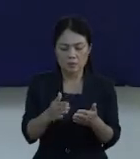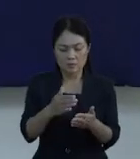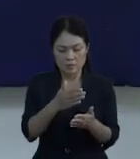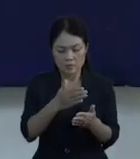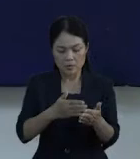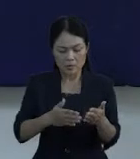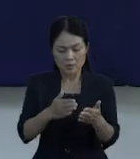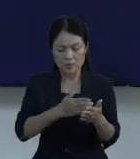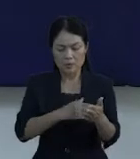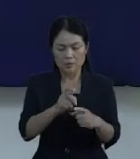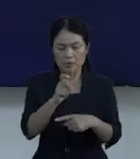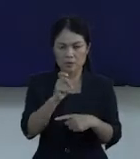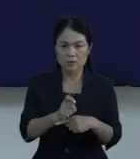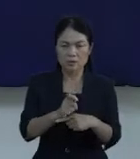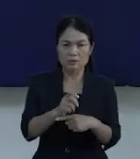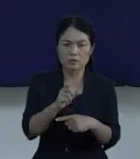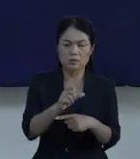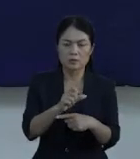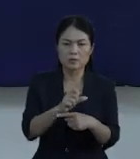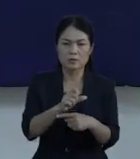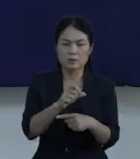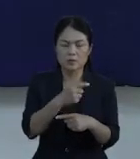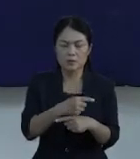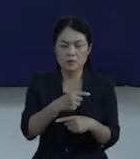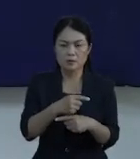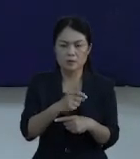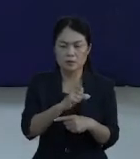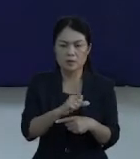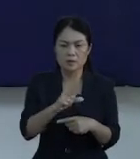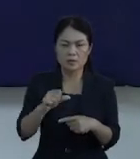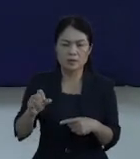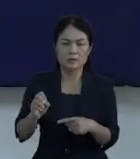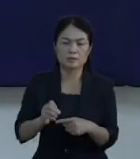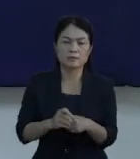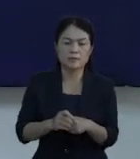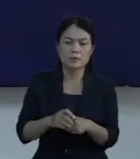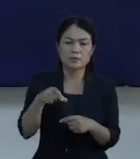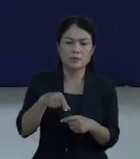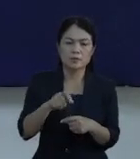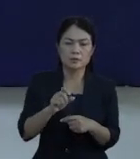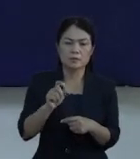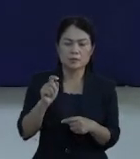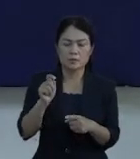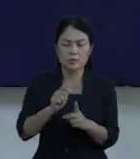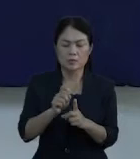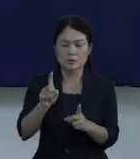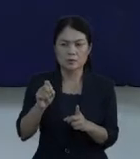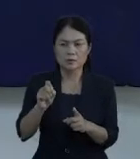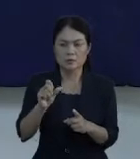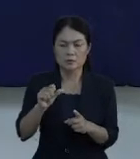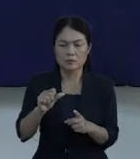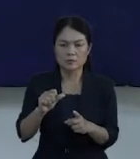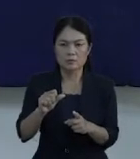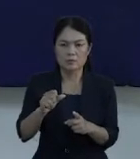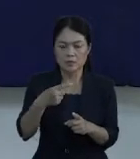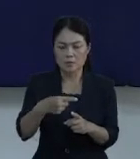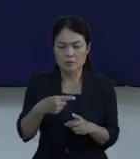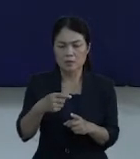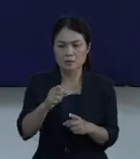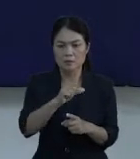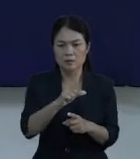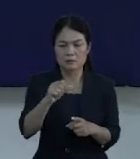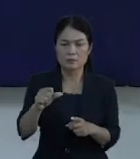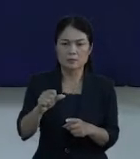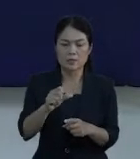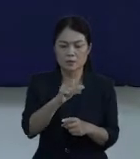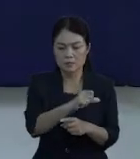à con mơ con co và con rọt tiên riêng đọc rời quan